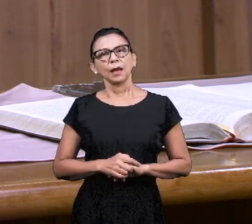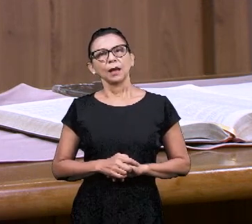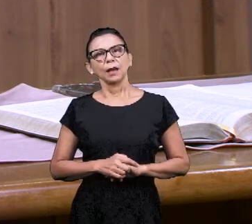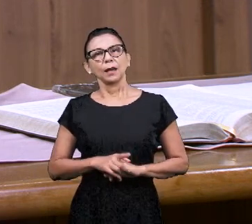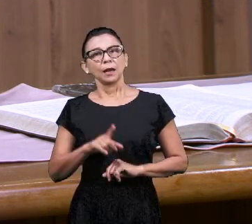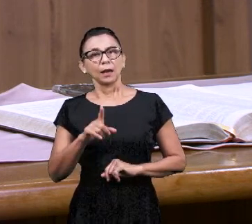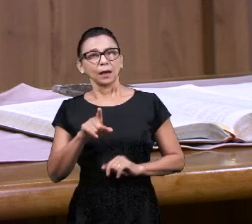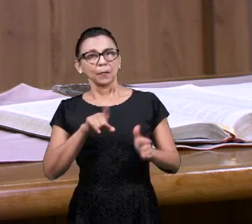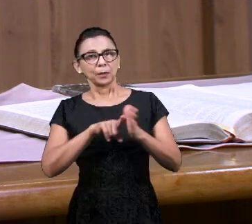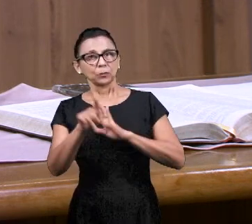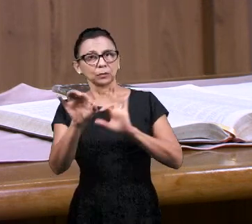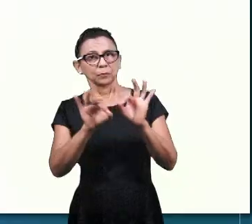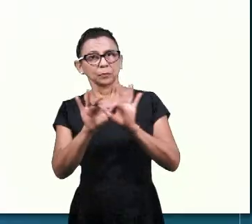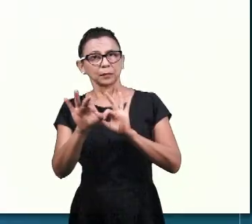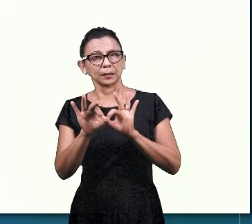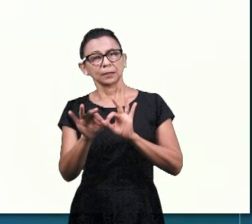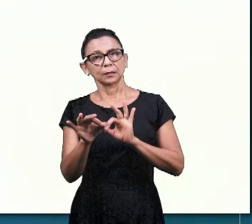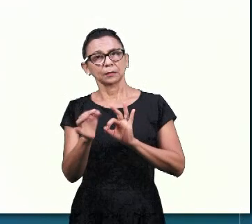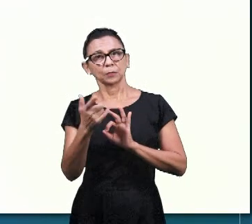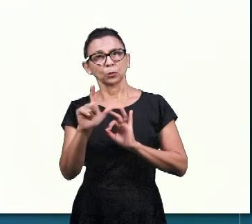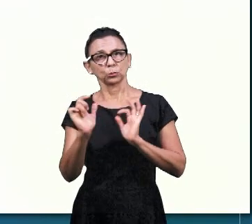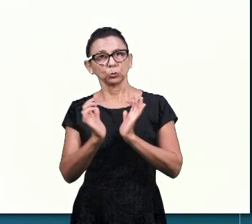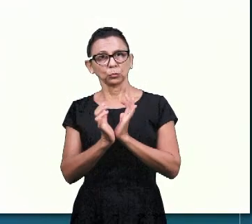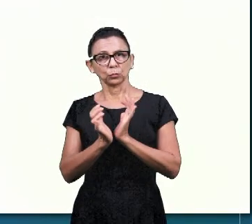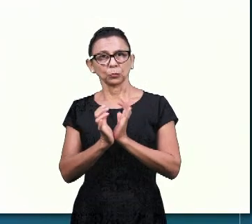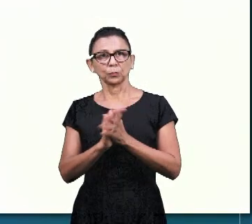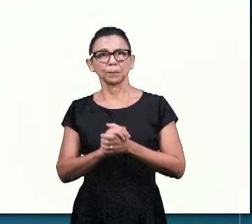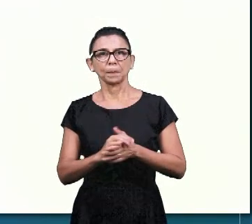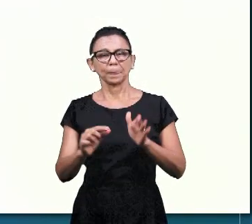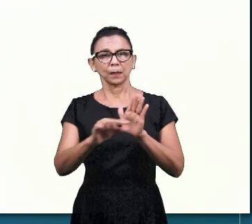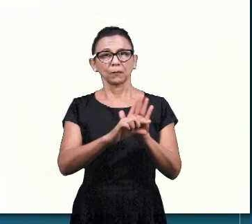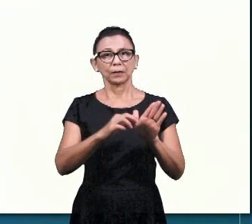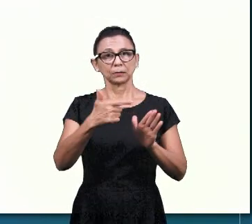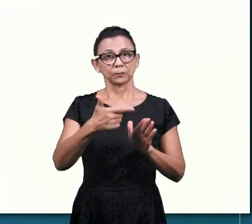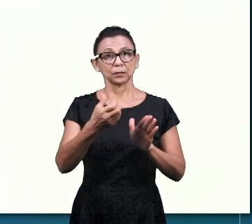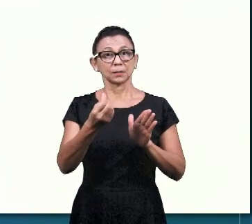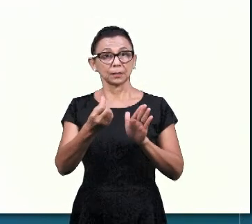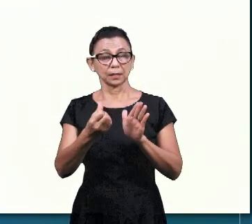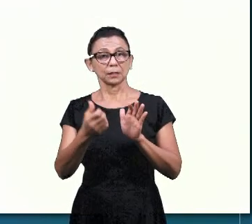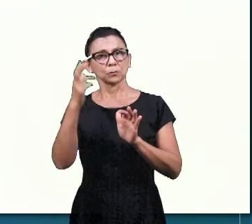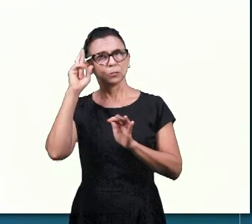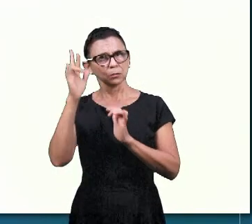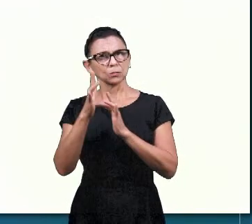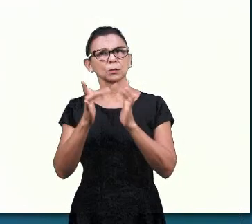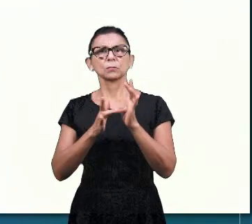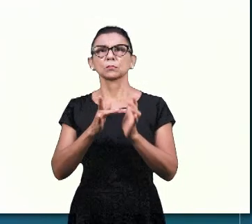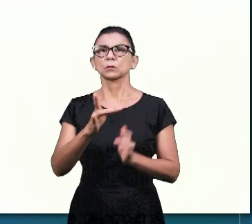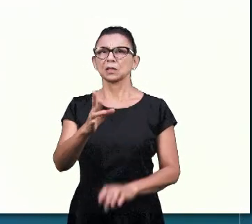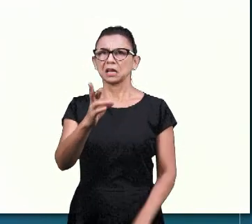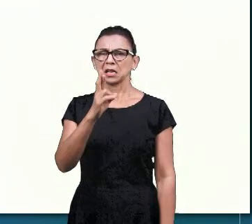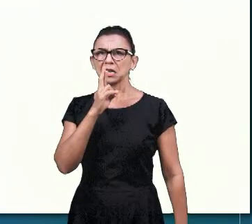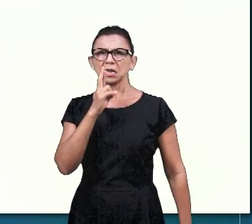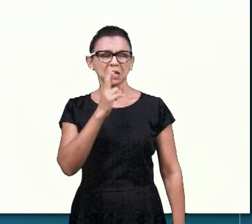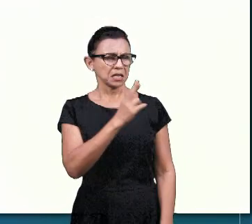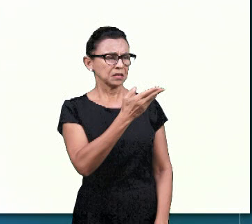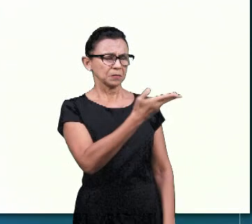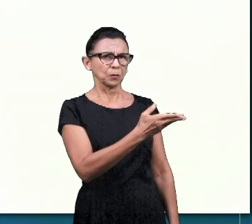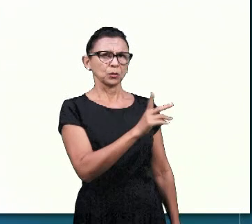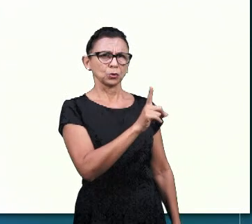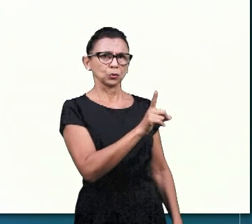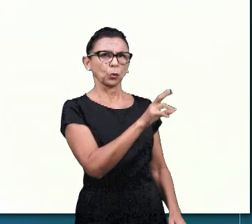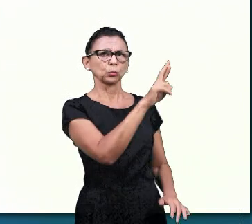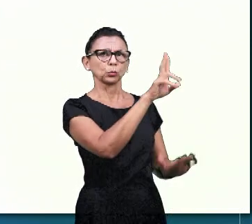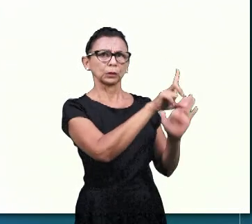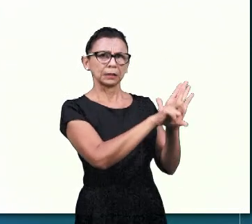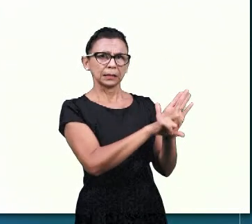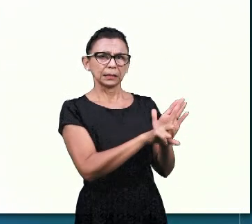posée par nos enfants intermédiaires et adolescents. Elle dit, au verset 26, le Seigneur Jésus répond à la question du docteur de la loi avec